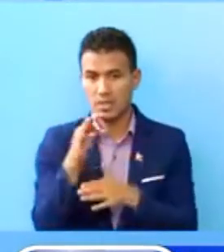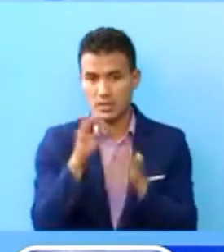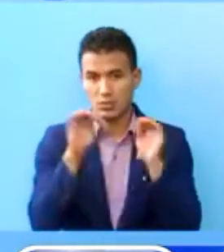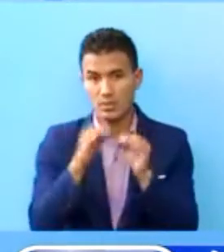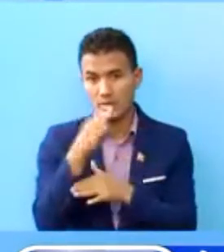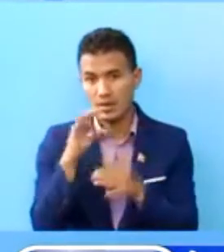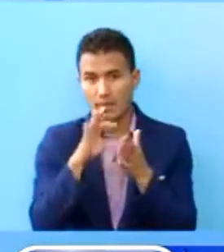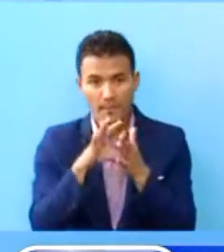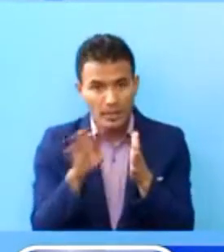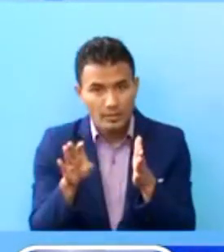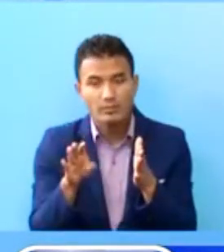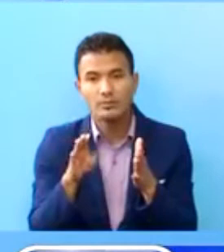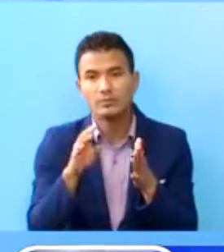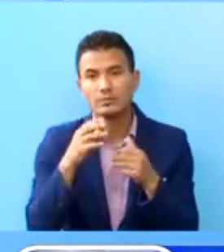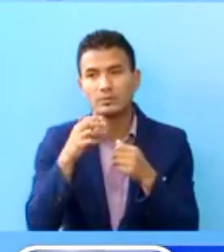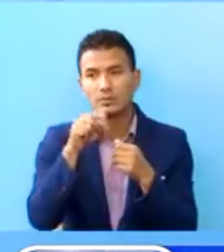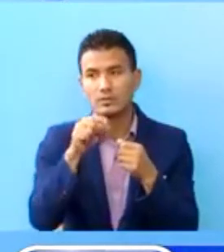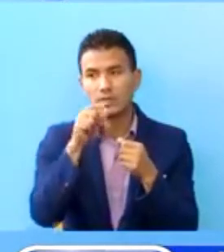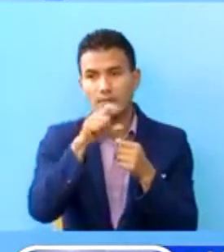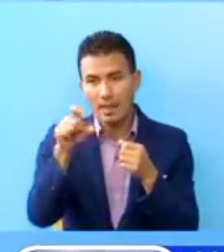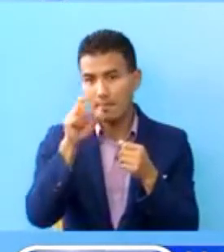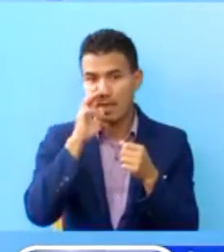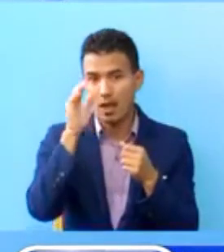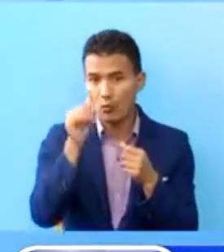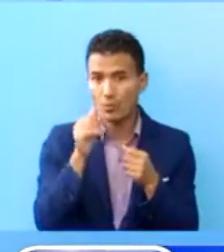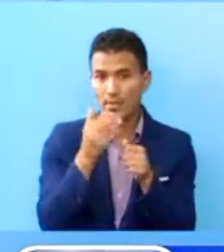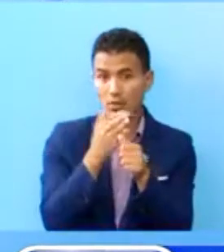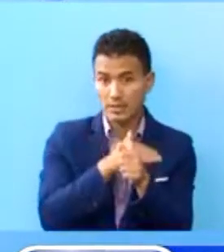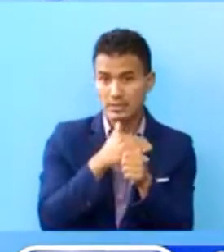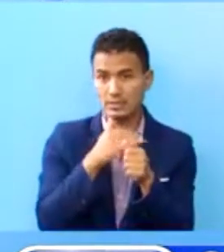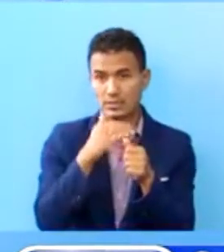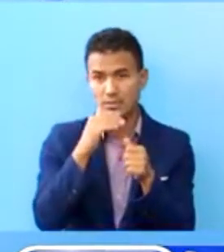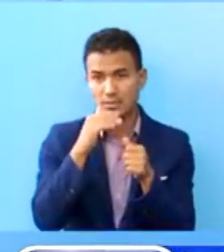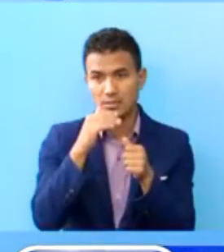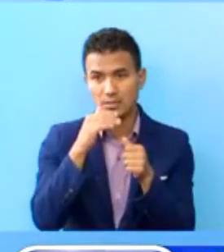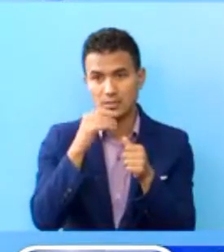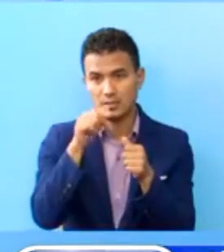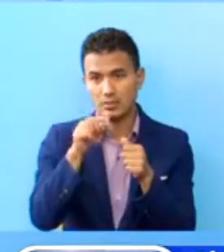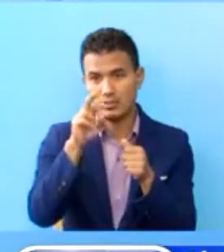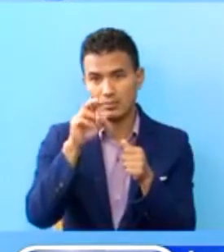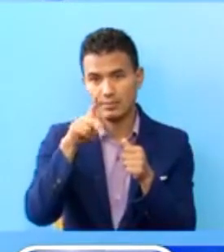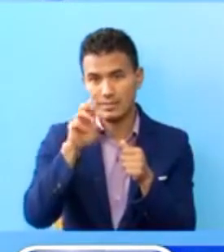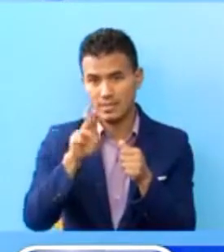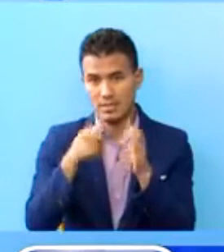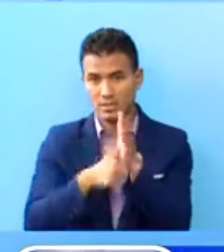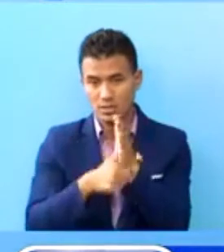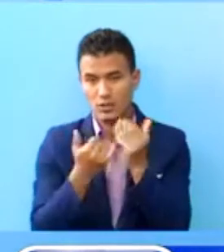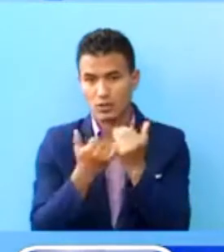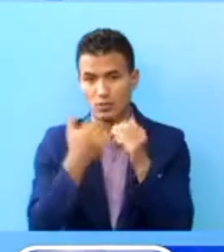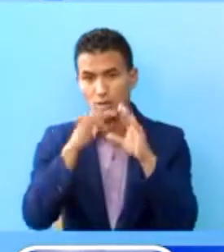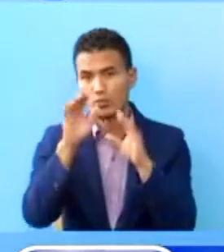मन्त्रालय मार्फत विदेशमा नेपालमा आउनुभन्दा पहिला टेस्ट गरेर आरटिपिसिआर गरेर पठाइदिनु